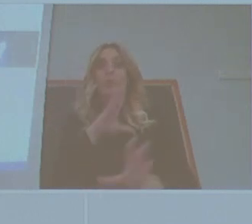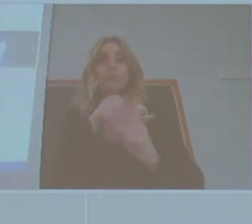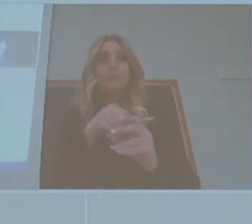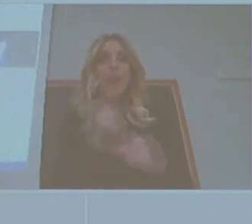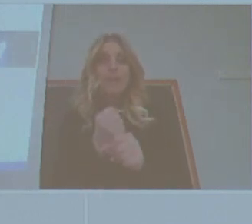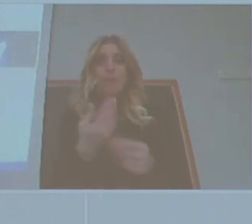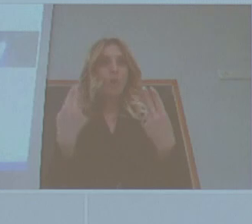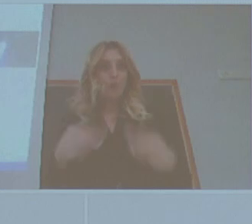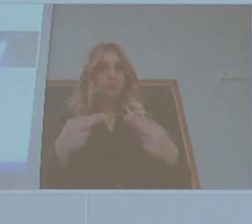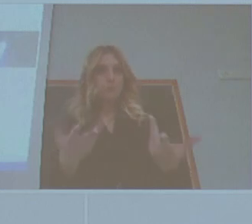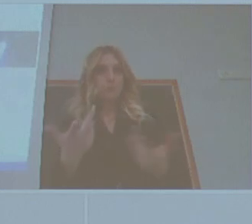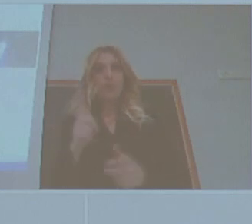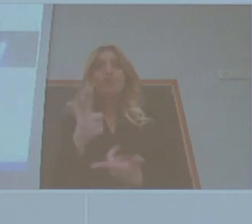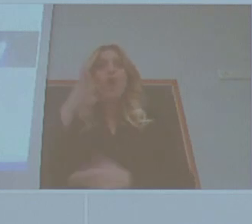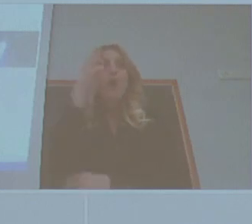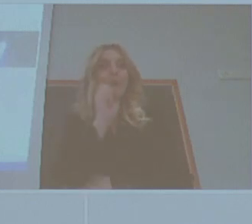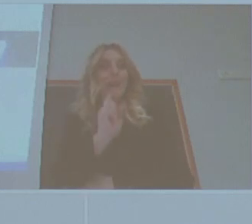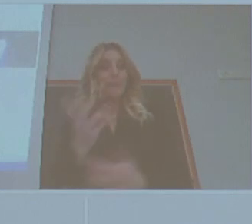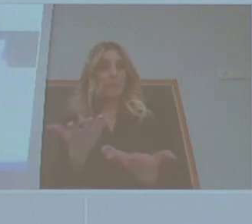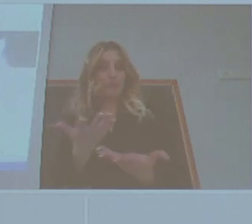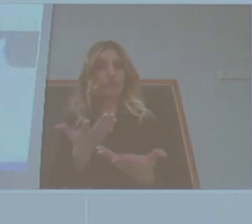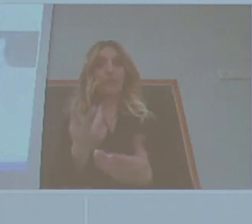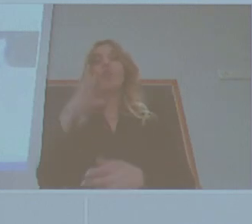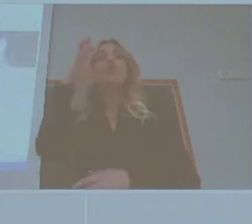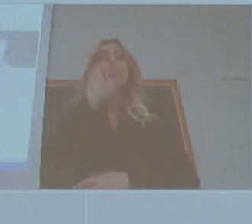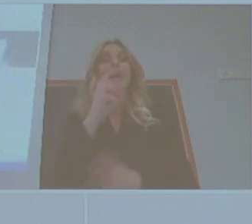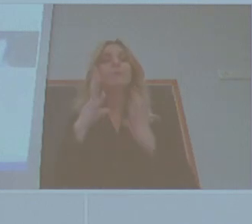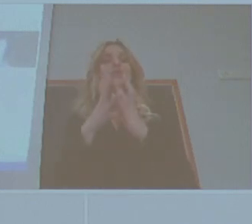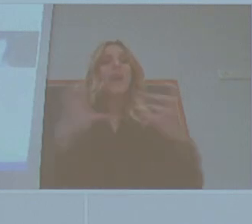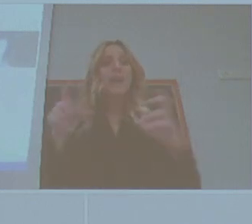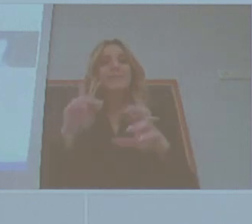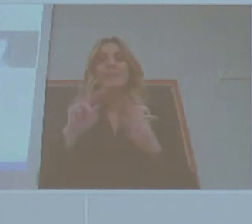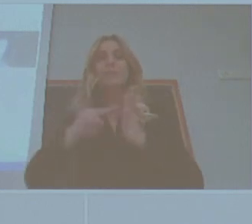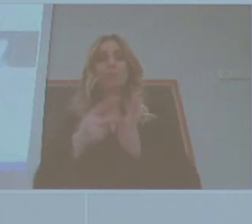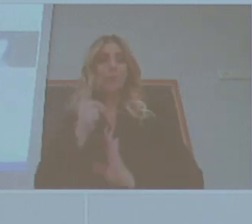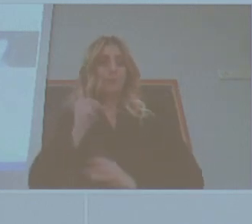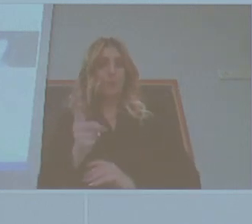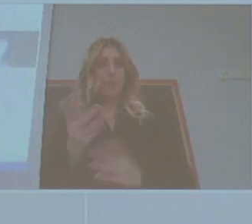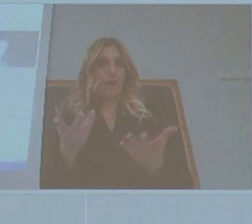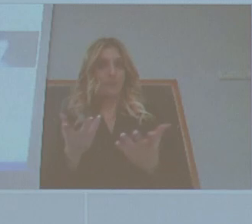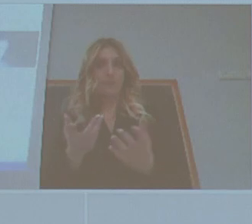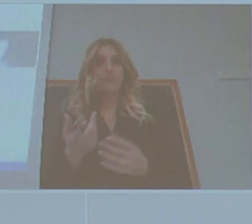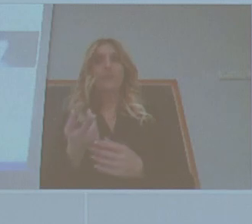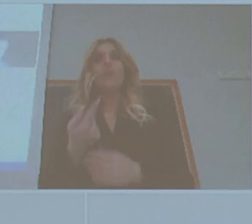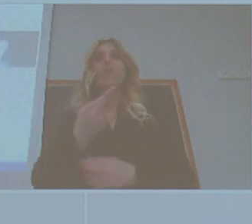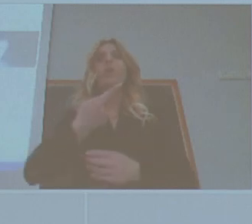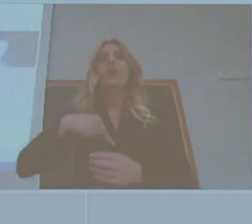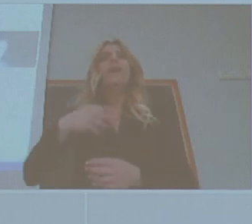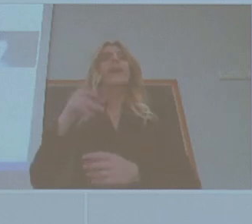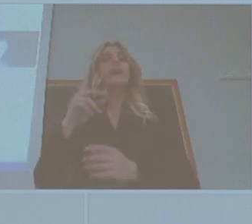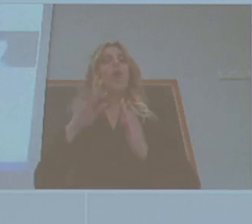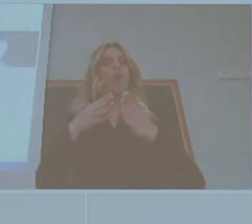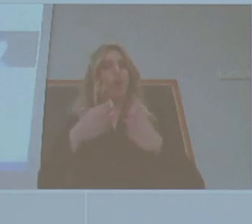capisce. Non capisce quali sono le esigenze delle imprese, che sono estremamente frammentate. Noi a costo di digital